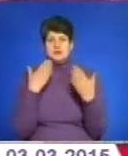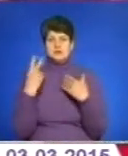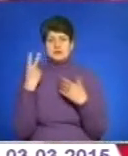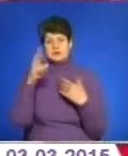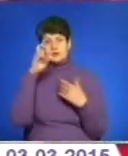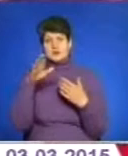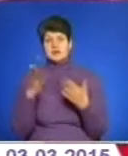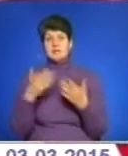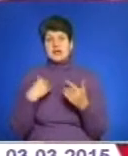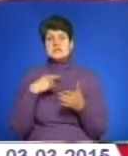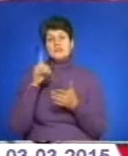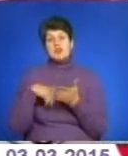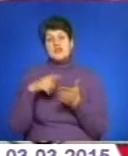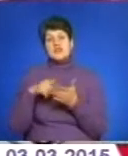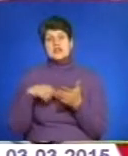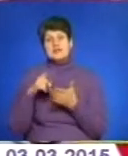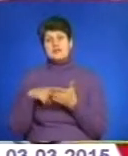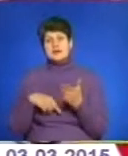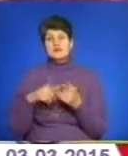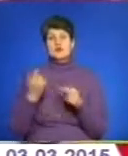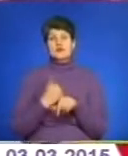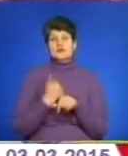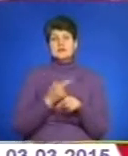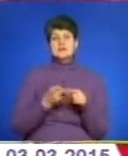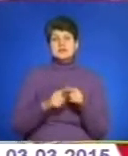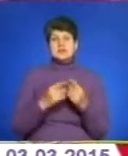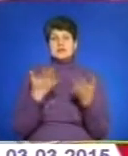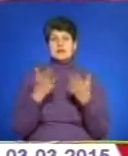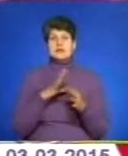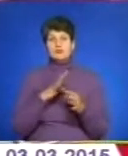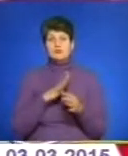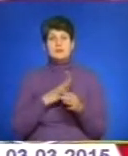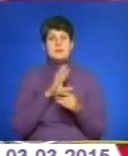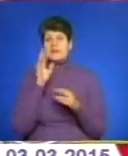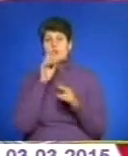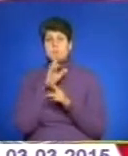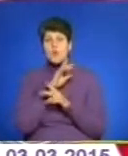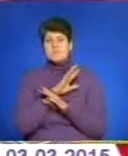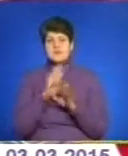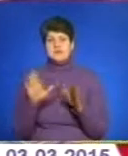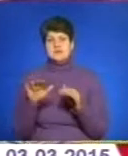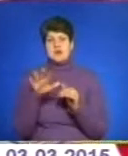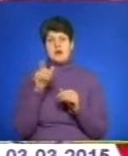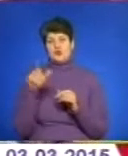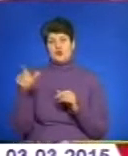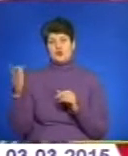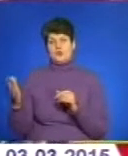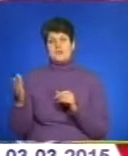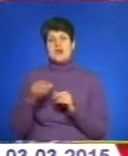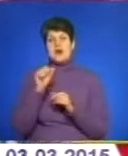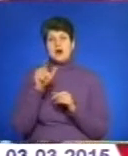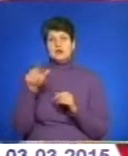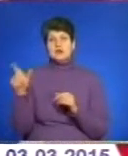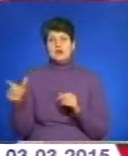це сподіваємося. Головне, щоб саме таке сприйняття було, щоб ми не помилилися з цільовою аудиторією тут. Ми сподіваємося, що так. Ну, аудиторія, як бачите,